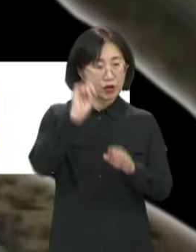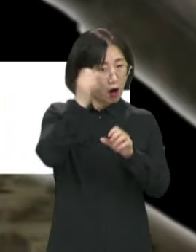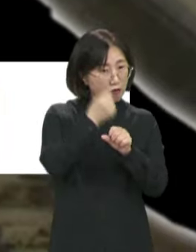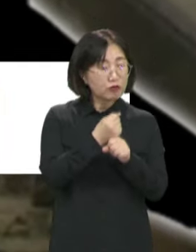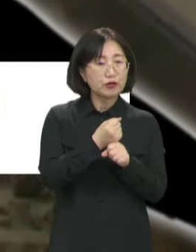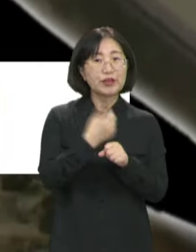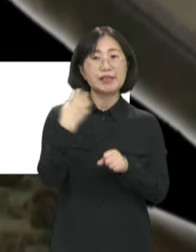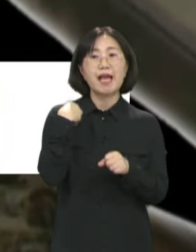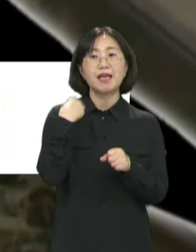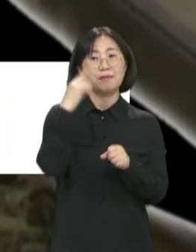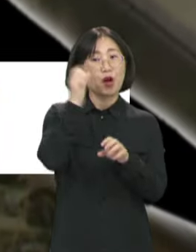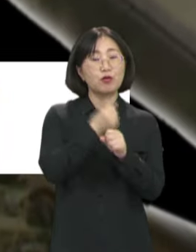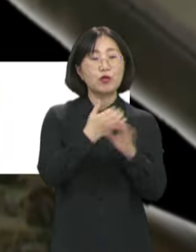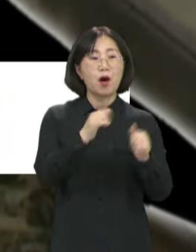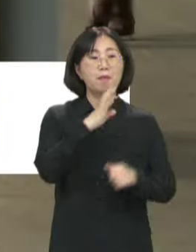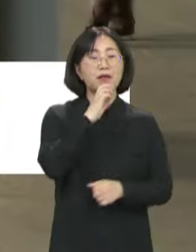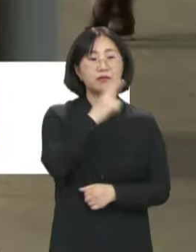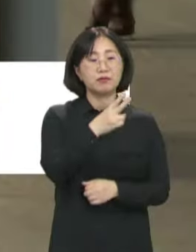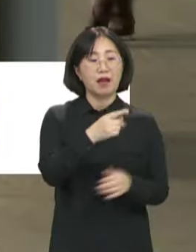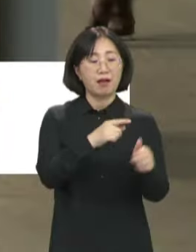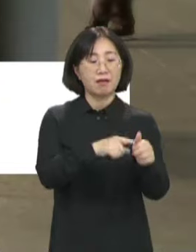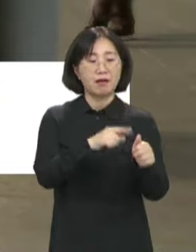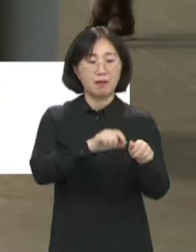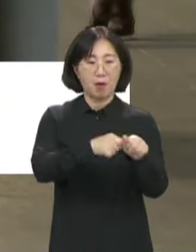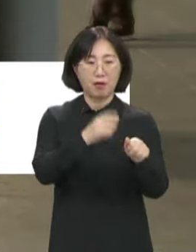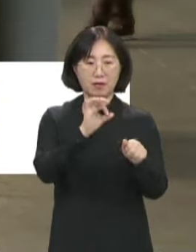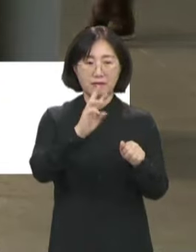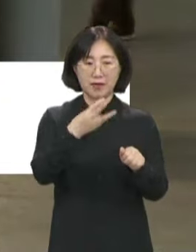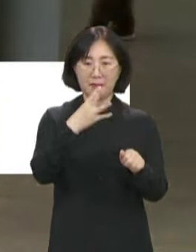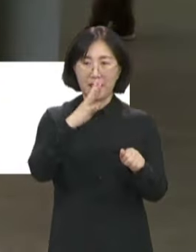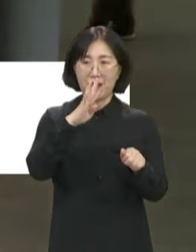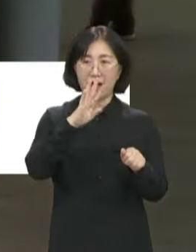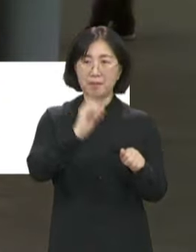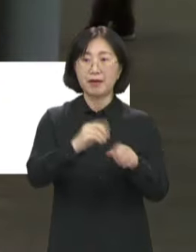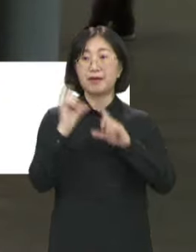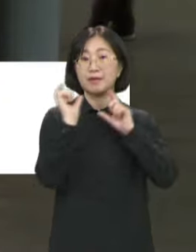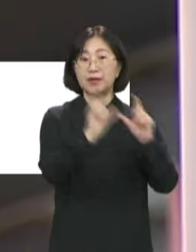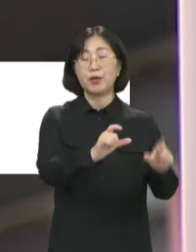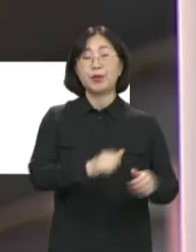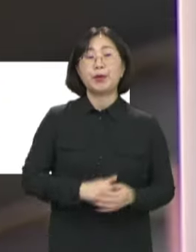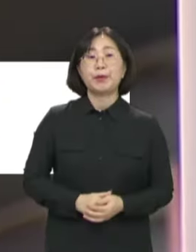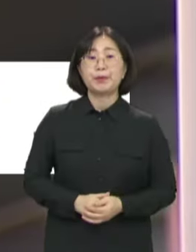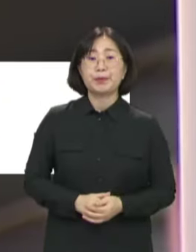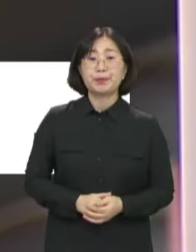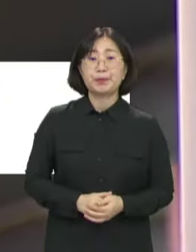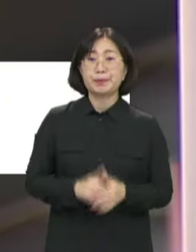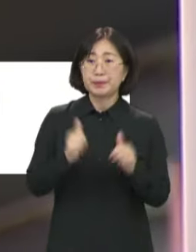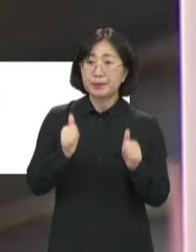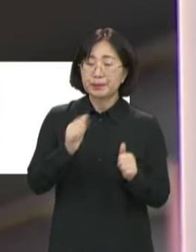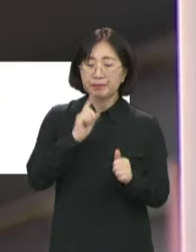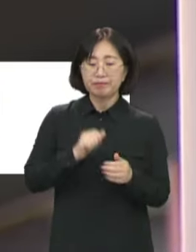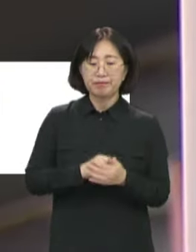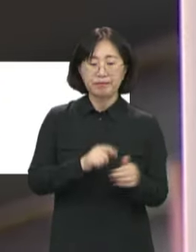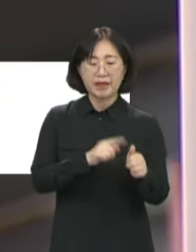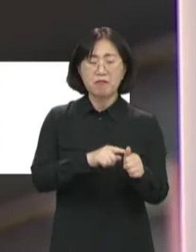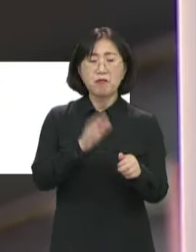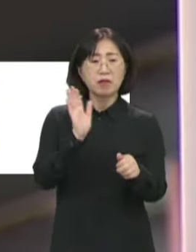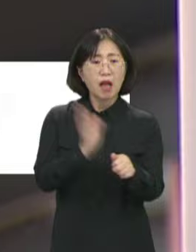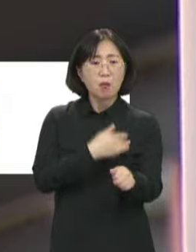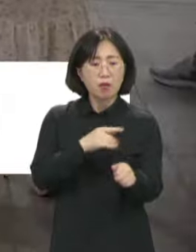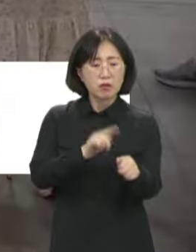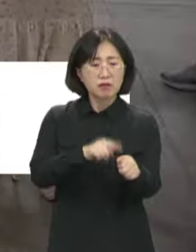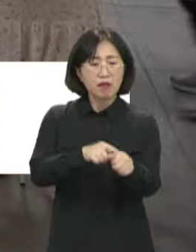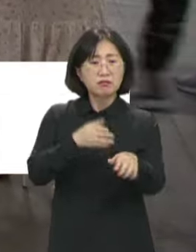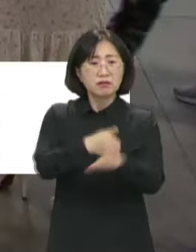연구기관 책임연구원 42살 A씨에게 벌금 400만 원을 선고했습니다. 재판부는 본인의 부주의로